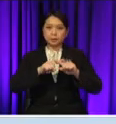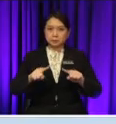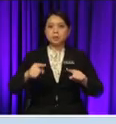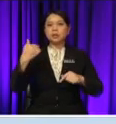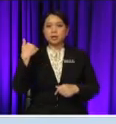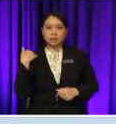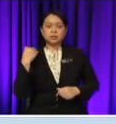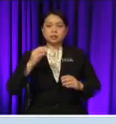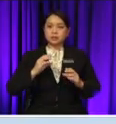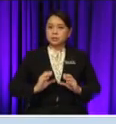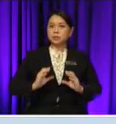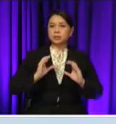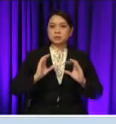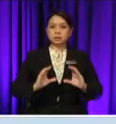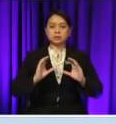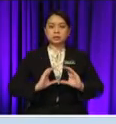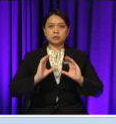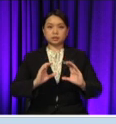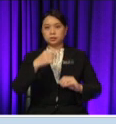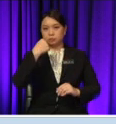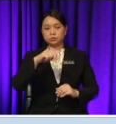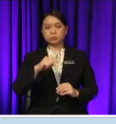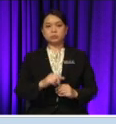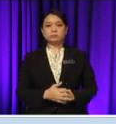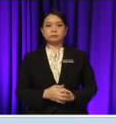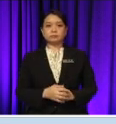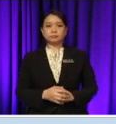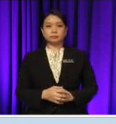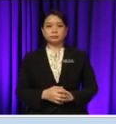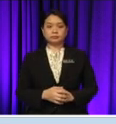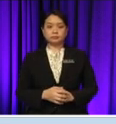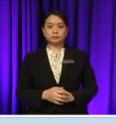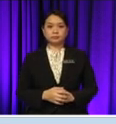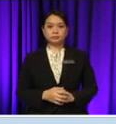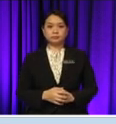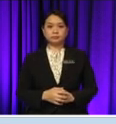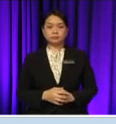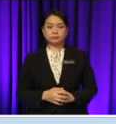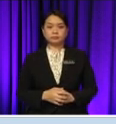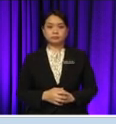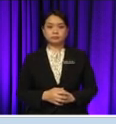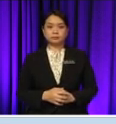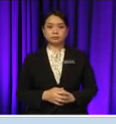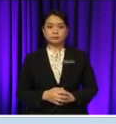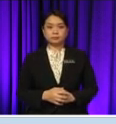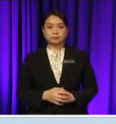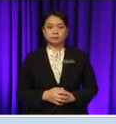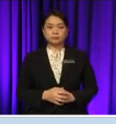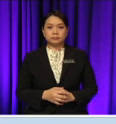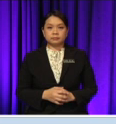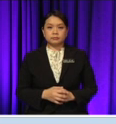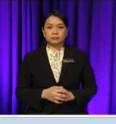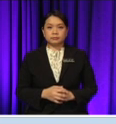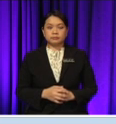jadi kita mulai dengan ekong perdagangan dan Untung Rugi untuk menentukan untung Kasada untung bersih dan satu lagi